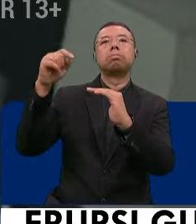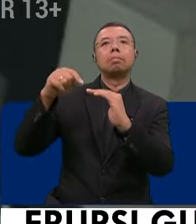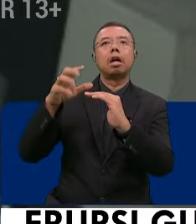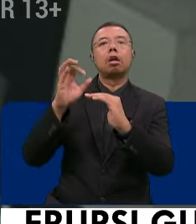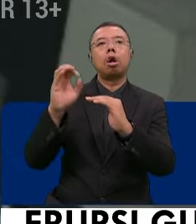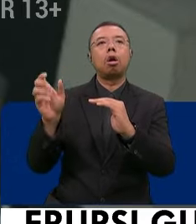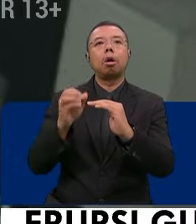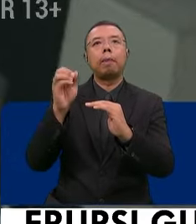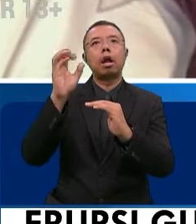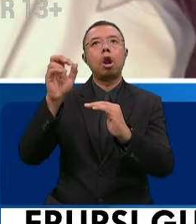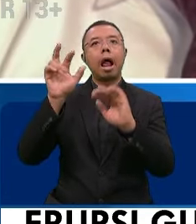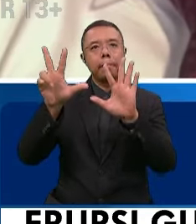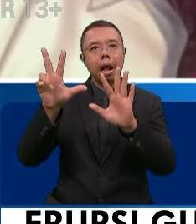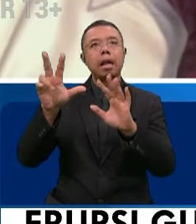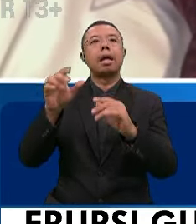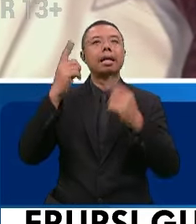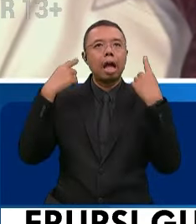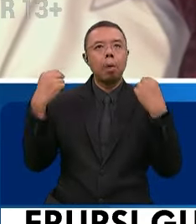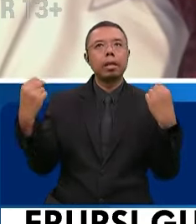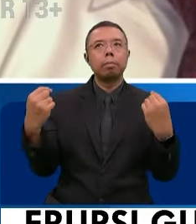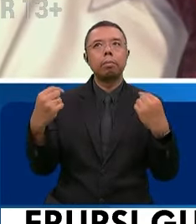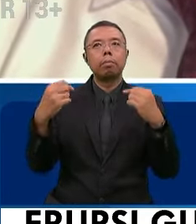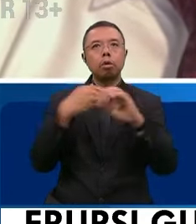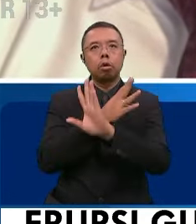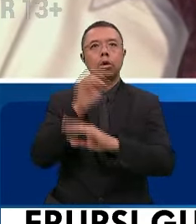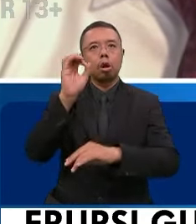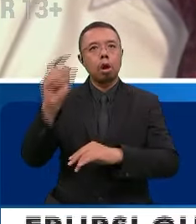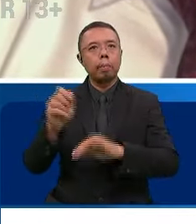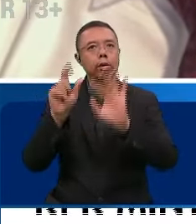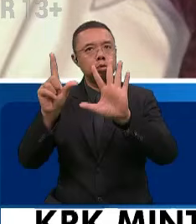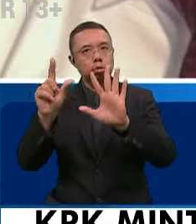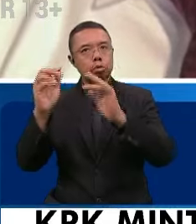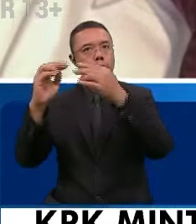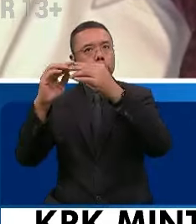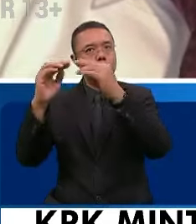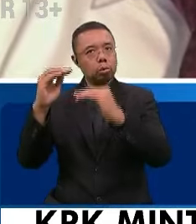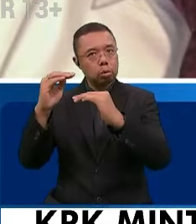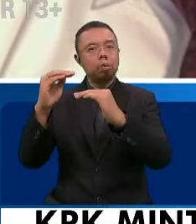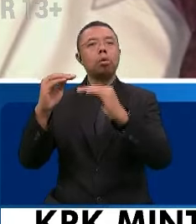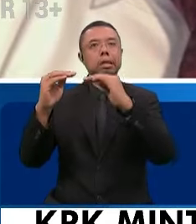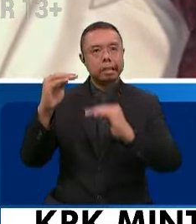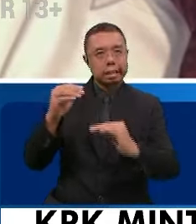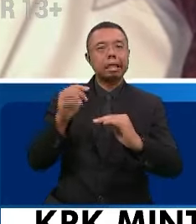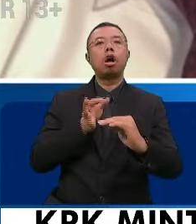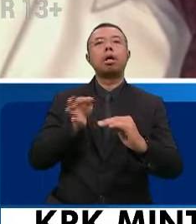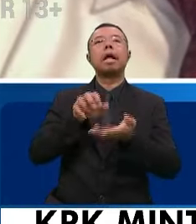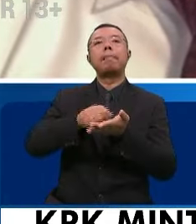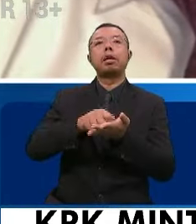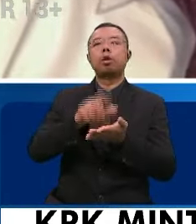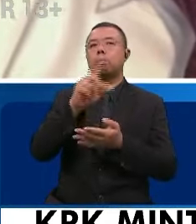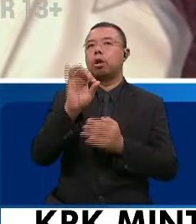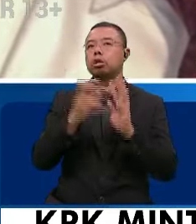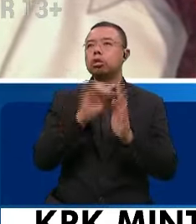nasional 0,08. Kemudian kalau kita lihat secara year to year, inflasi Kota Madiun di bulan